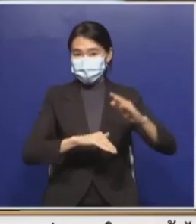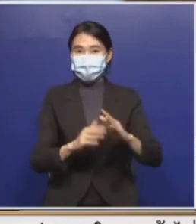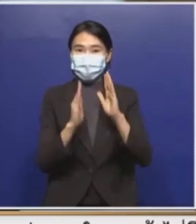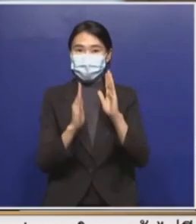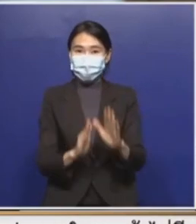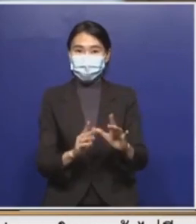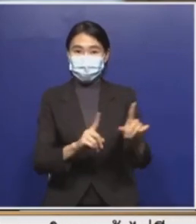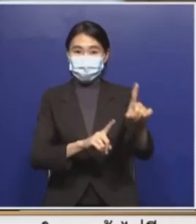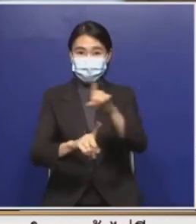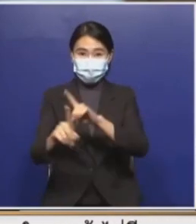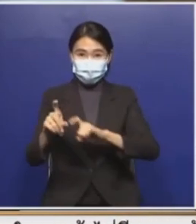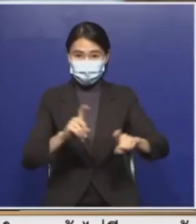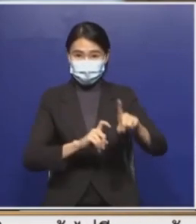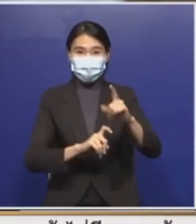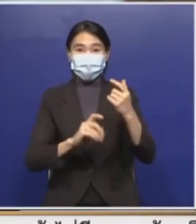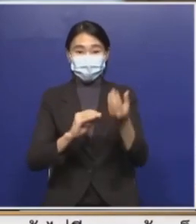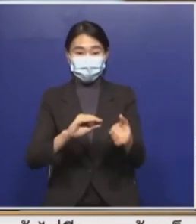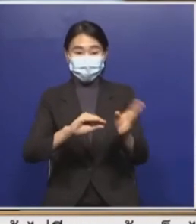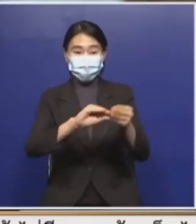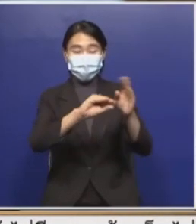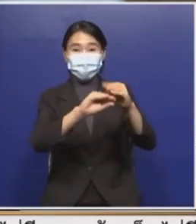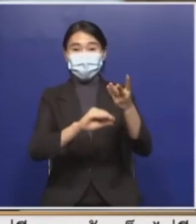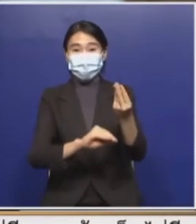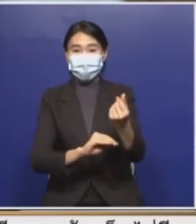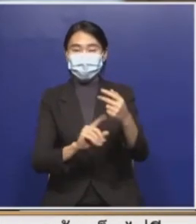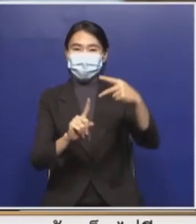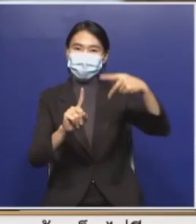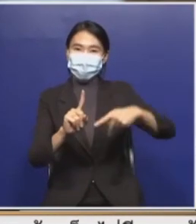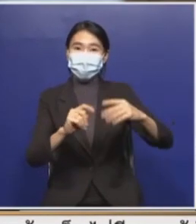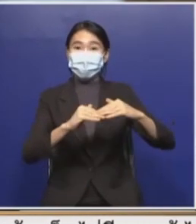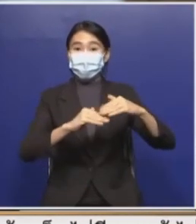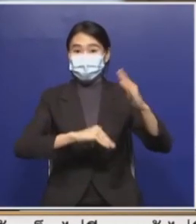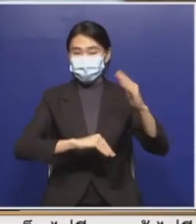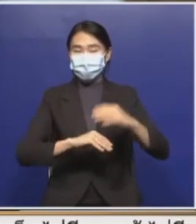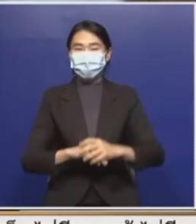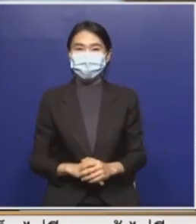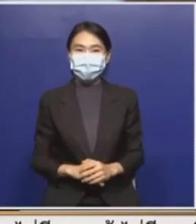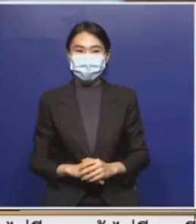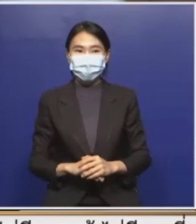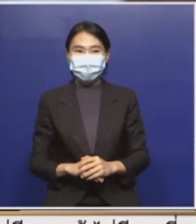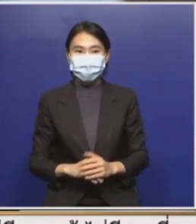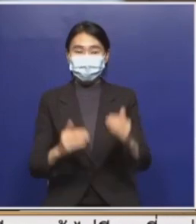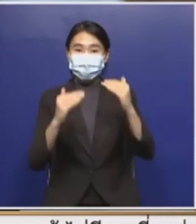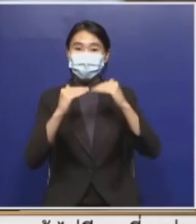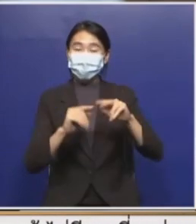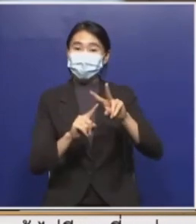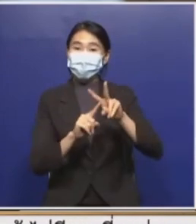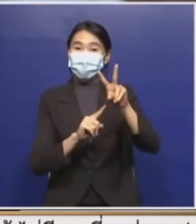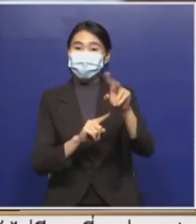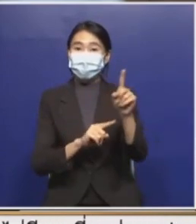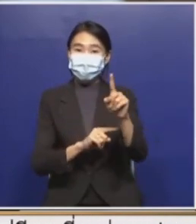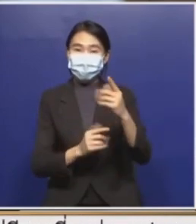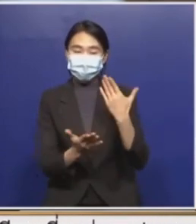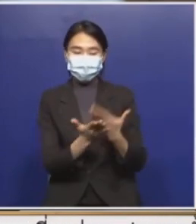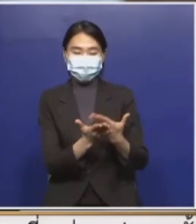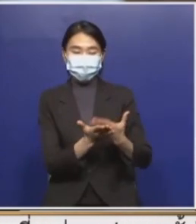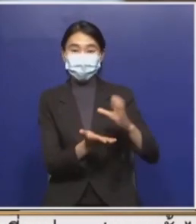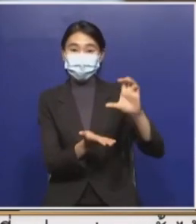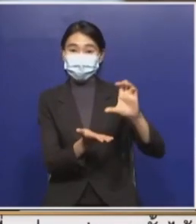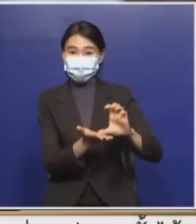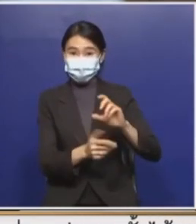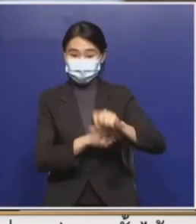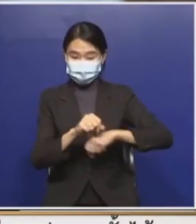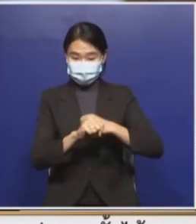เพิ่มขึ้นมาจนถึง 1,000 กว่าคนประการที่สองการจัดงบประมาณครั้ง